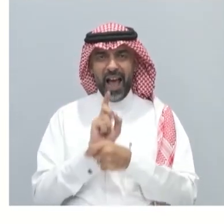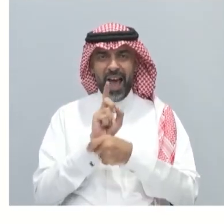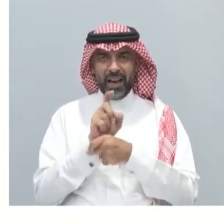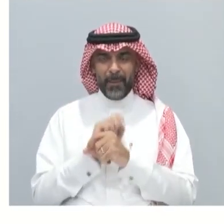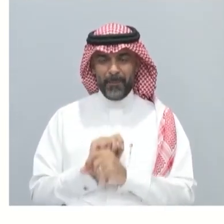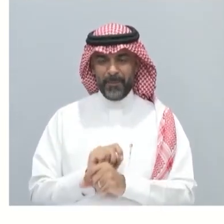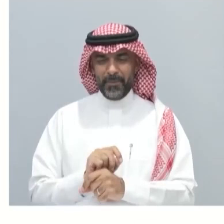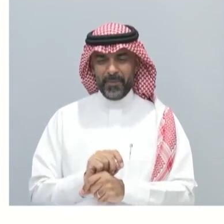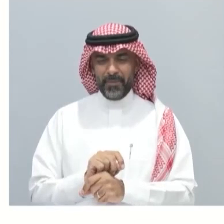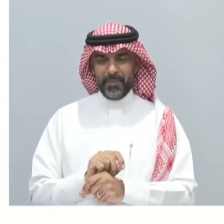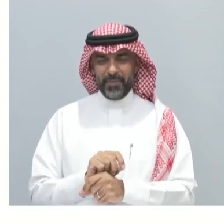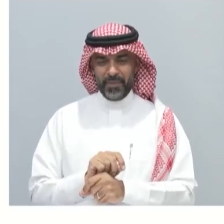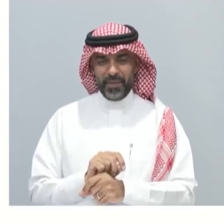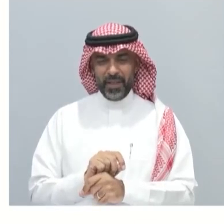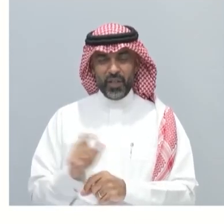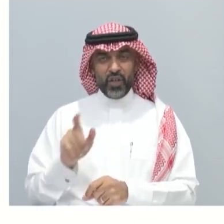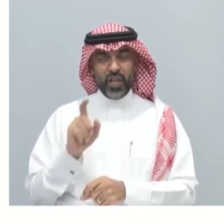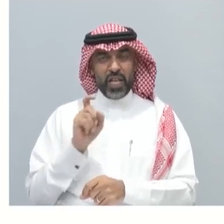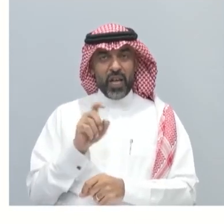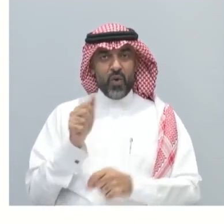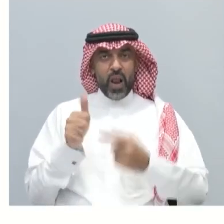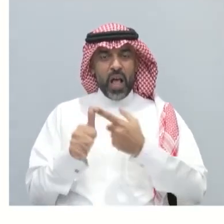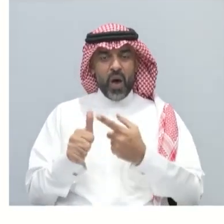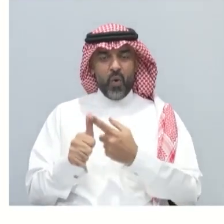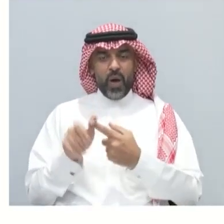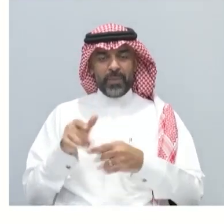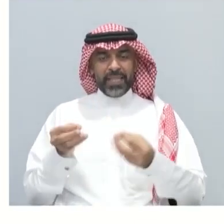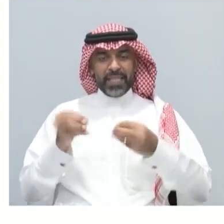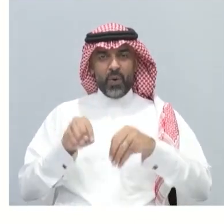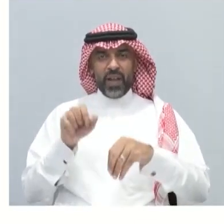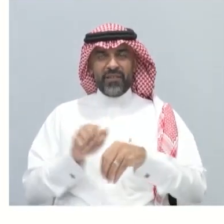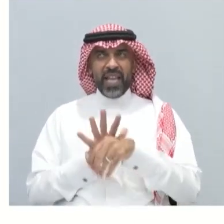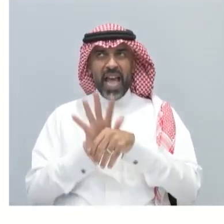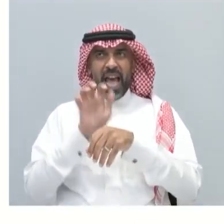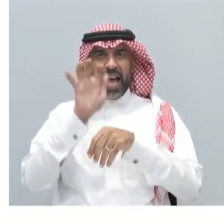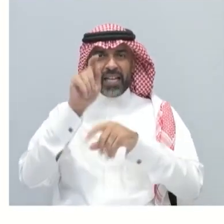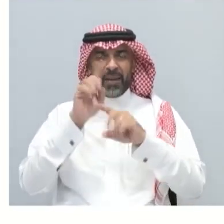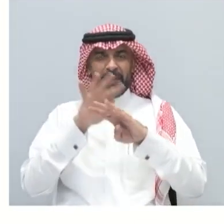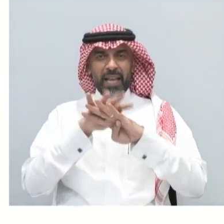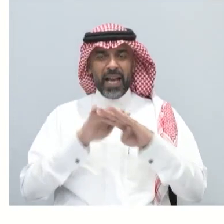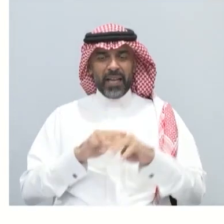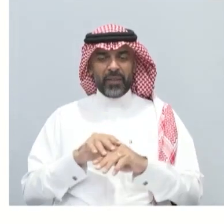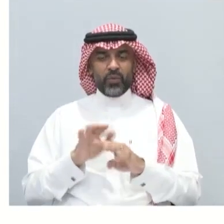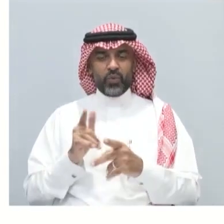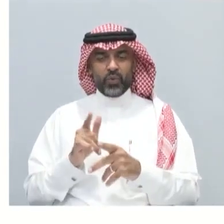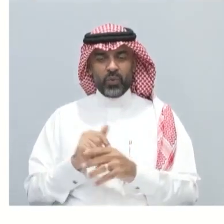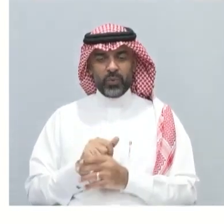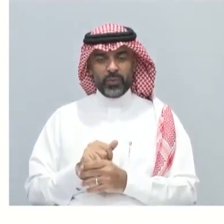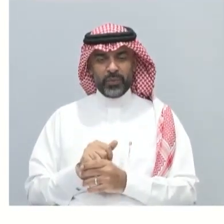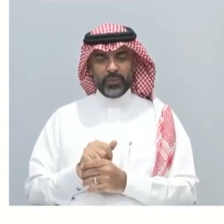السؤال الثاني الزوج الاول من الزوائد في العنكبيات يعرف بقرون الاستشعار ام